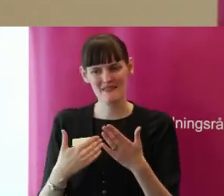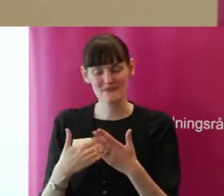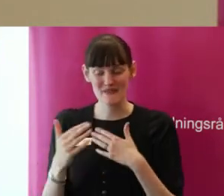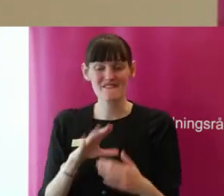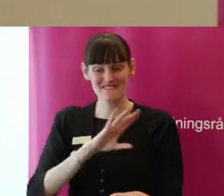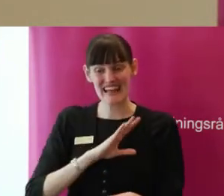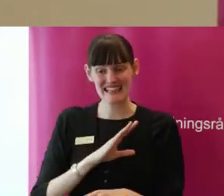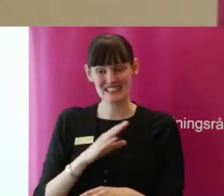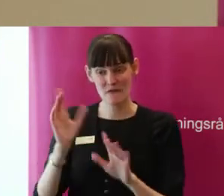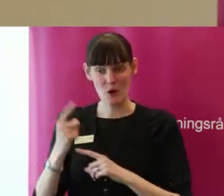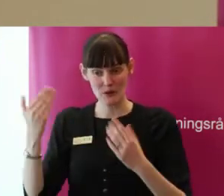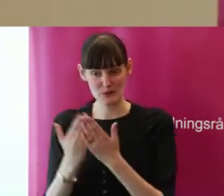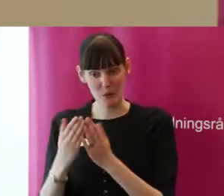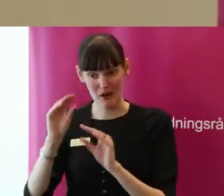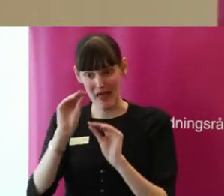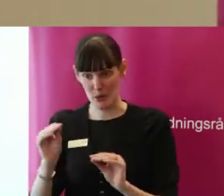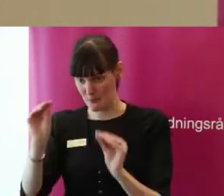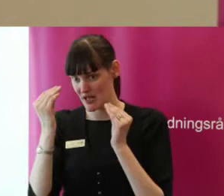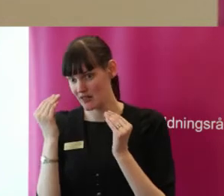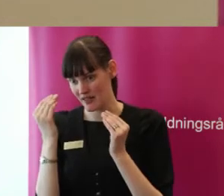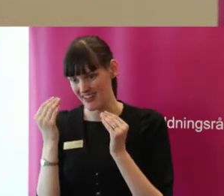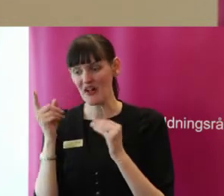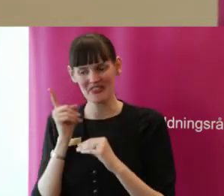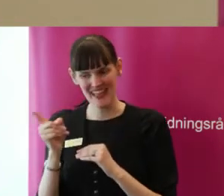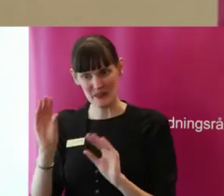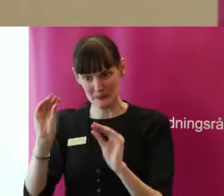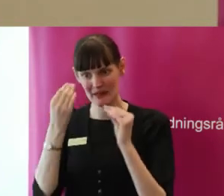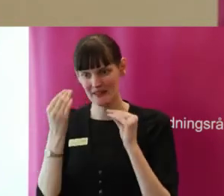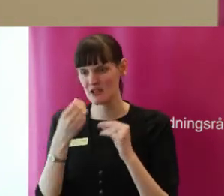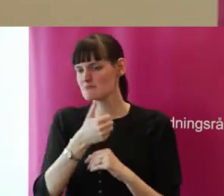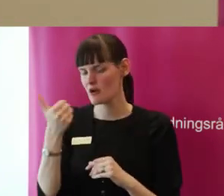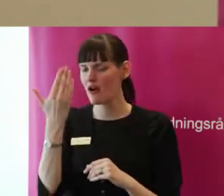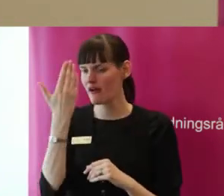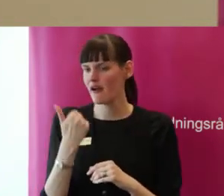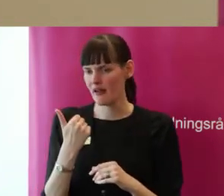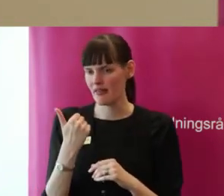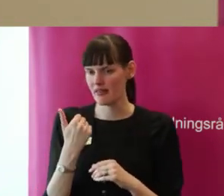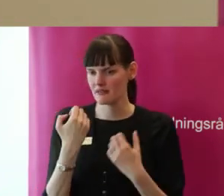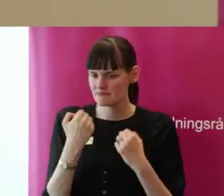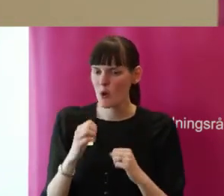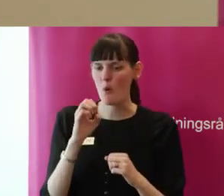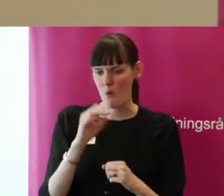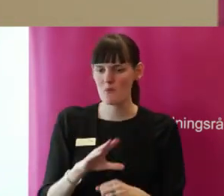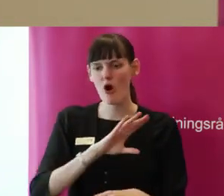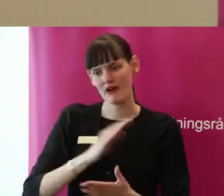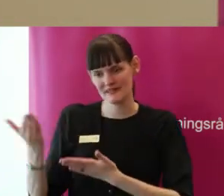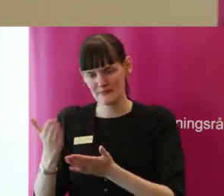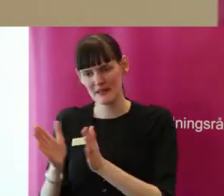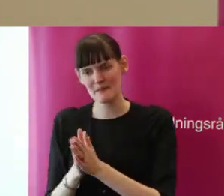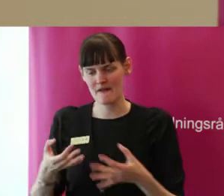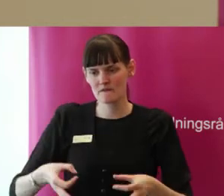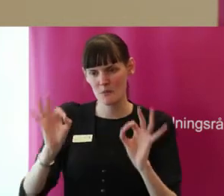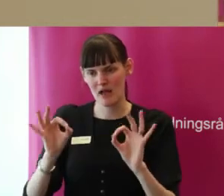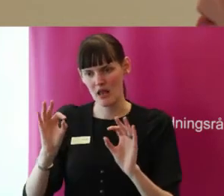folkhögskolelärarutbildning. Och den tror jag också kan ske i samarbete tillsammans med det formella utbildningssystemet. Men vi måste